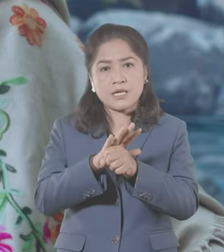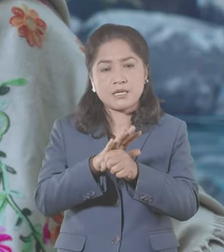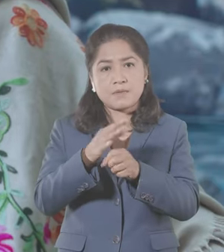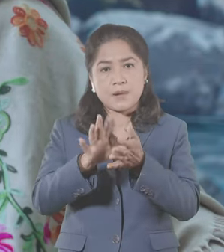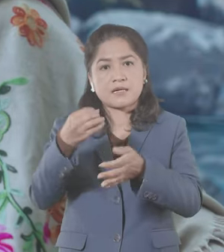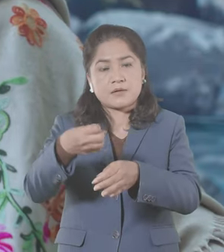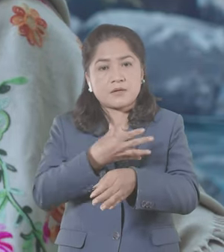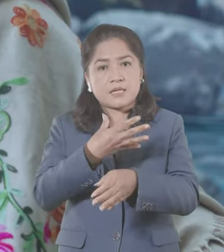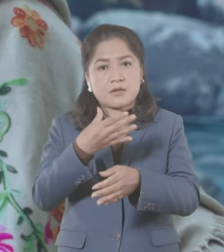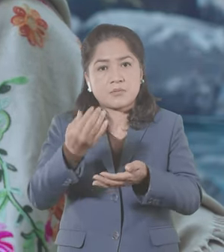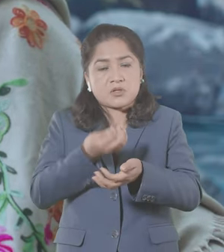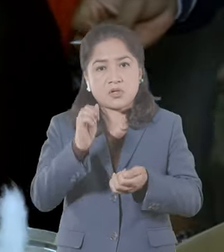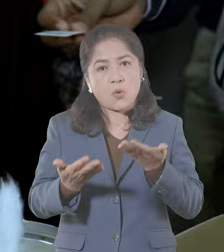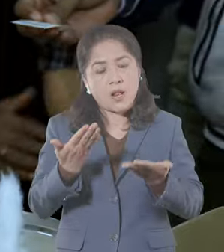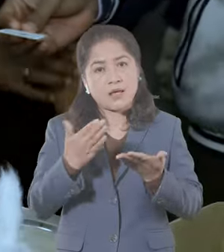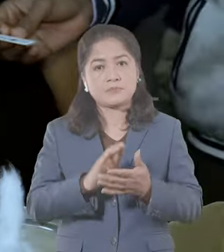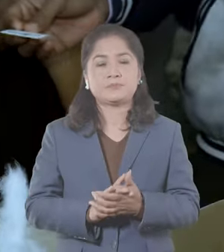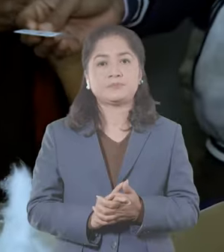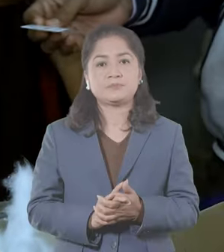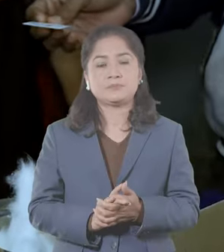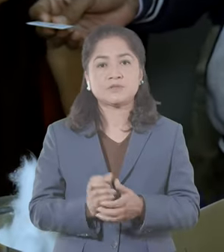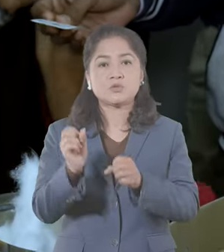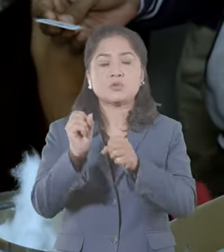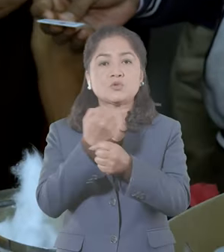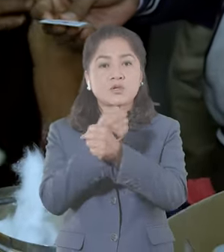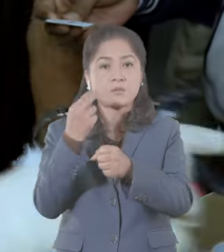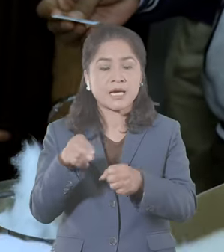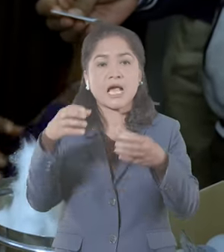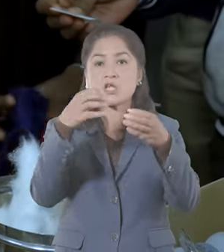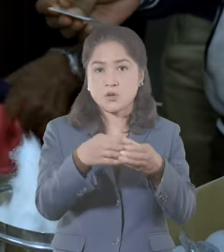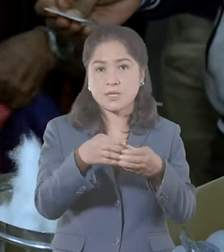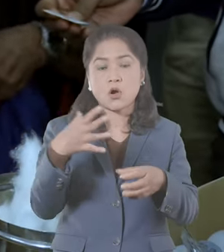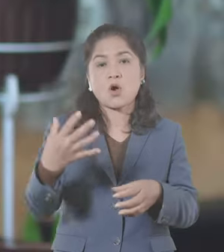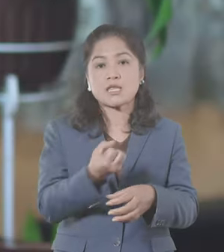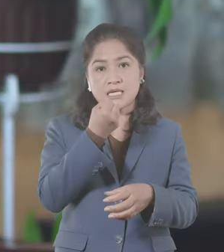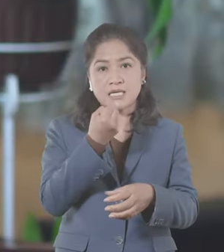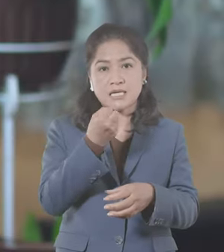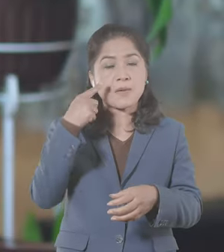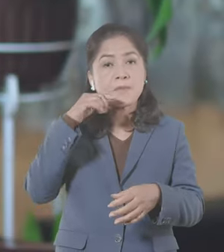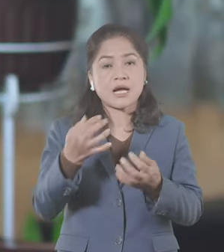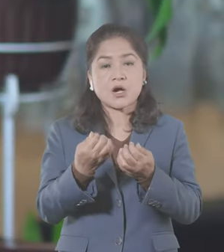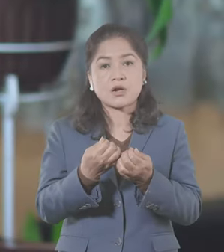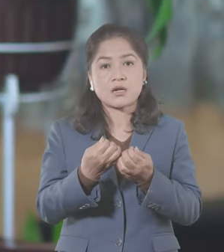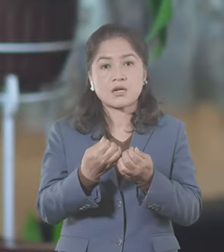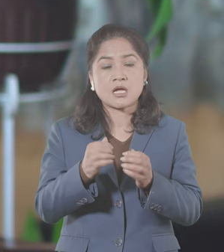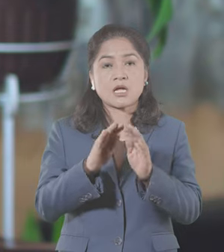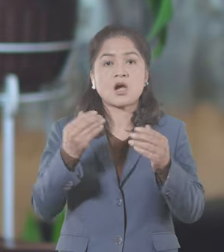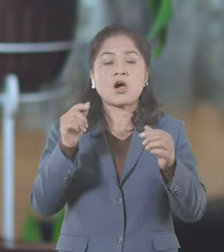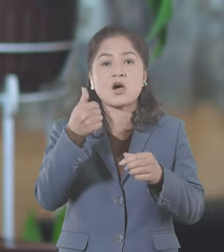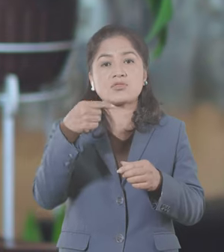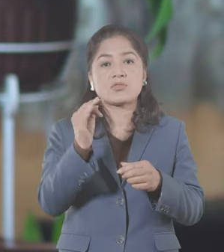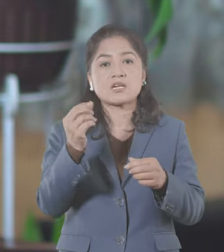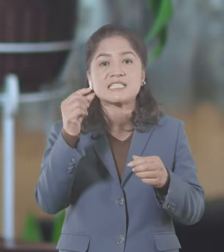यो COVID-19 प्रभावबाट चाहिँ बच्न सक्छौँ जोखिममा परेका समुदायहरूको अधिकार सुनिश्चित